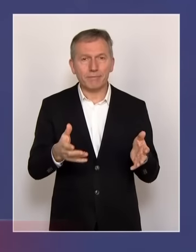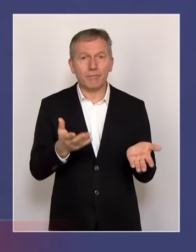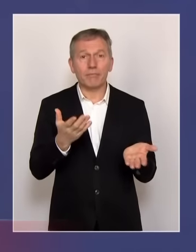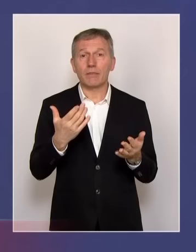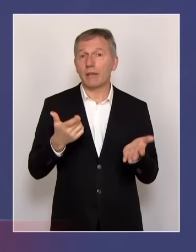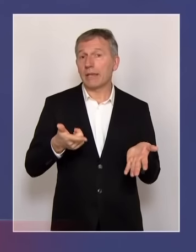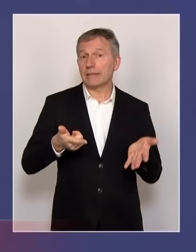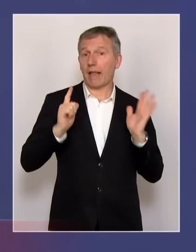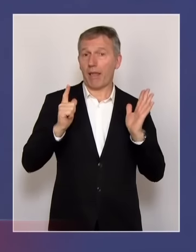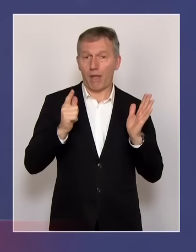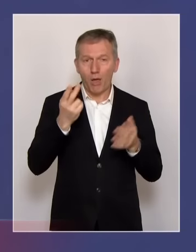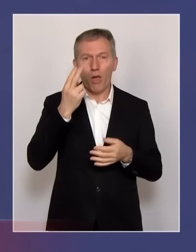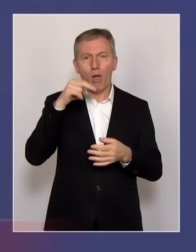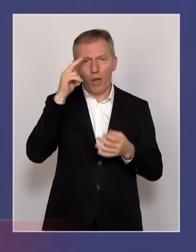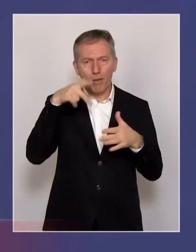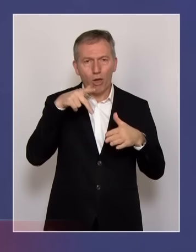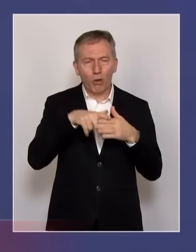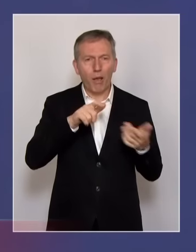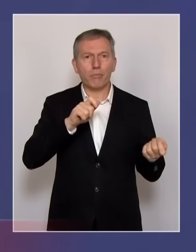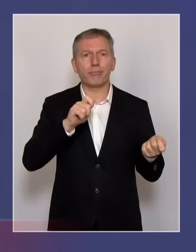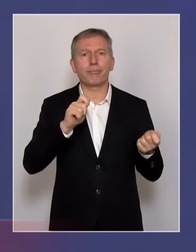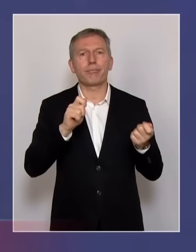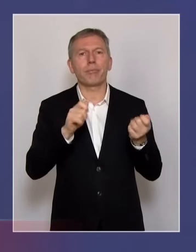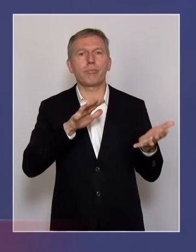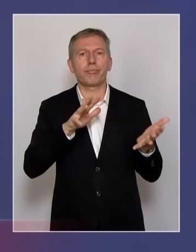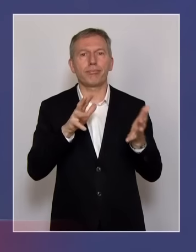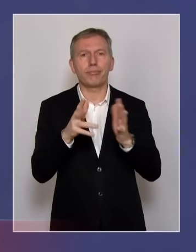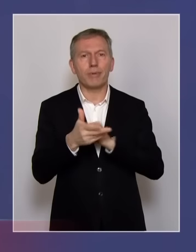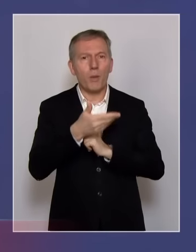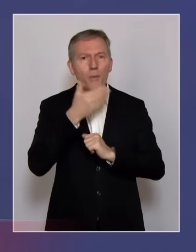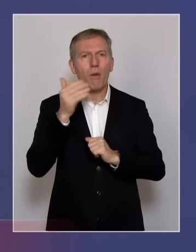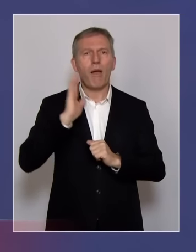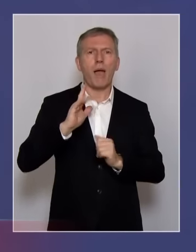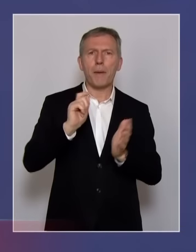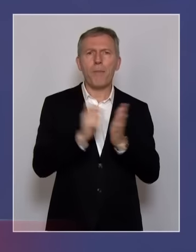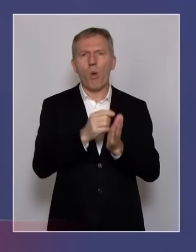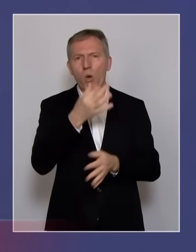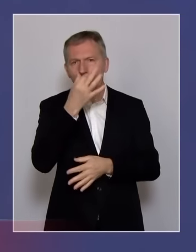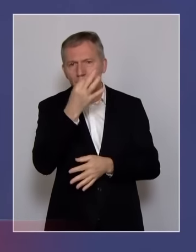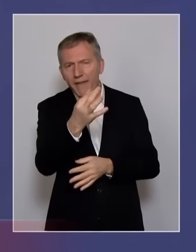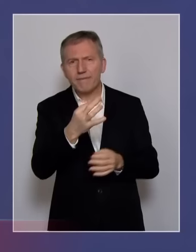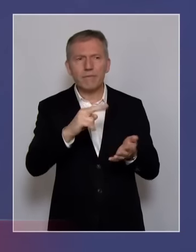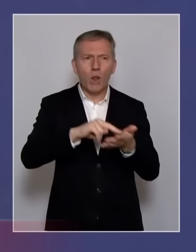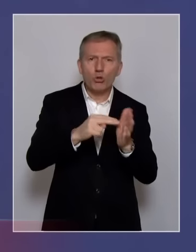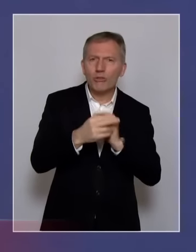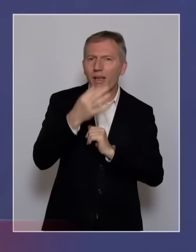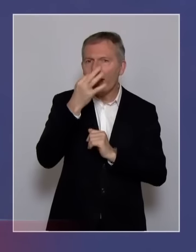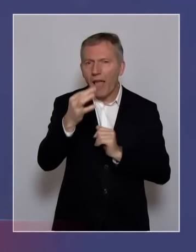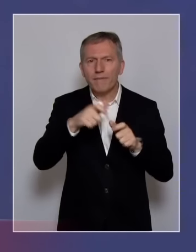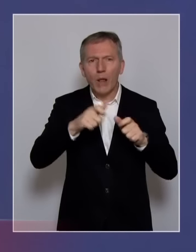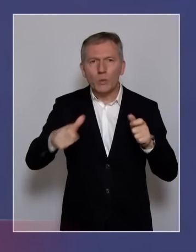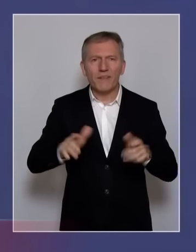ans, l'Europe a commencé à sortir de cette naïveté, si je puis dire, technologique et industrielle, comme elle a commencé aussi